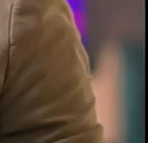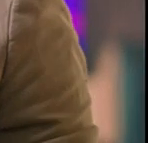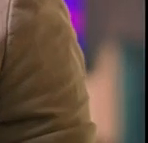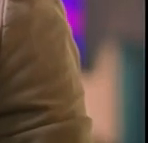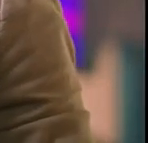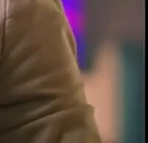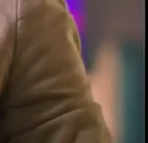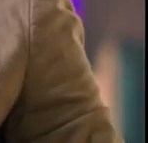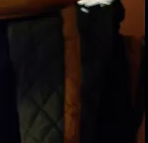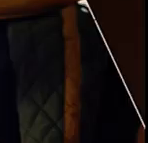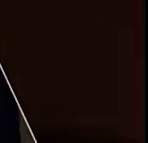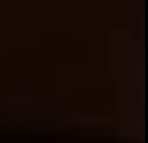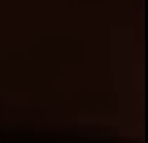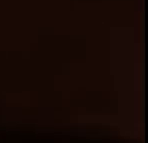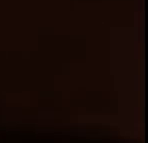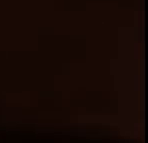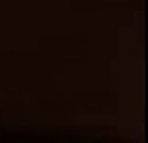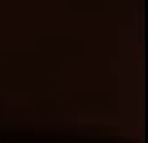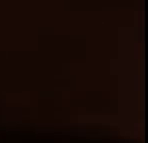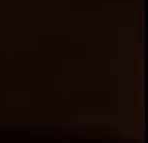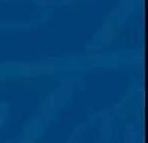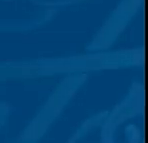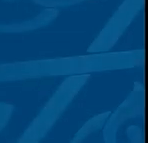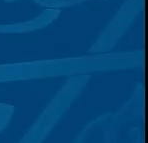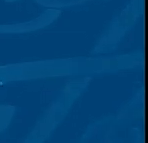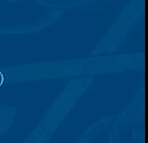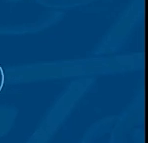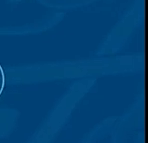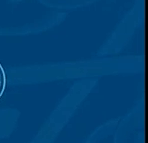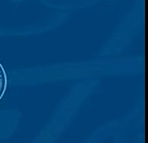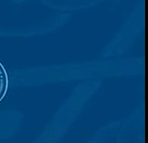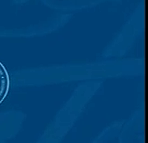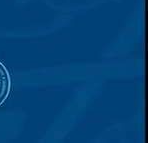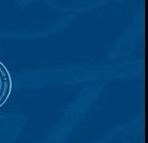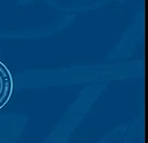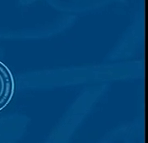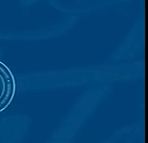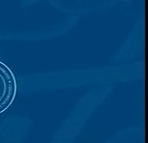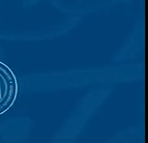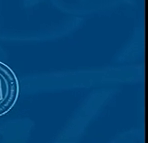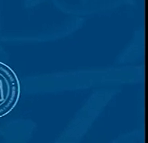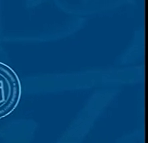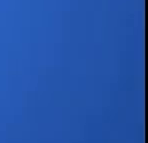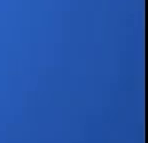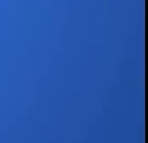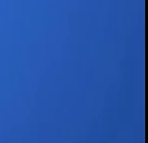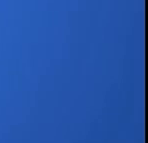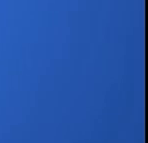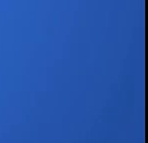бесплатно. 1 миллион Узбек Кодерс. Стань обладателем профессии будущего.